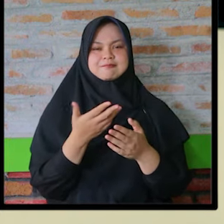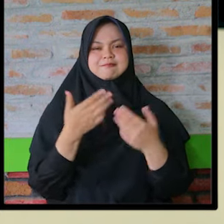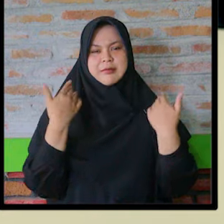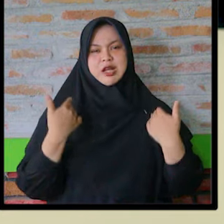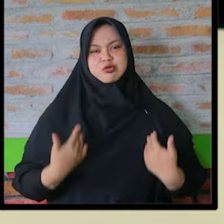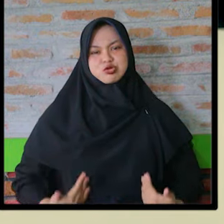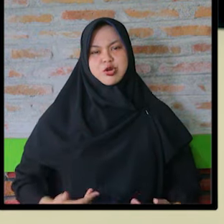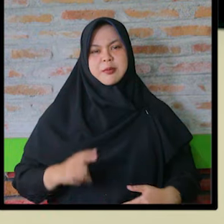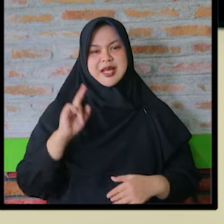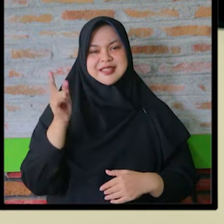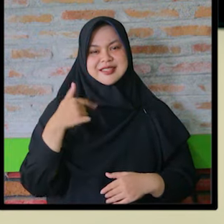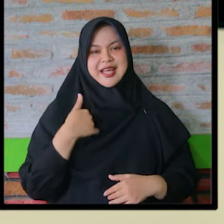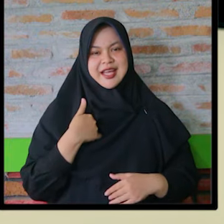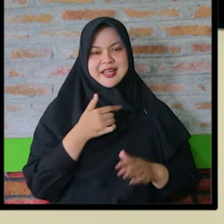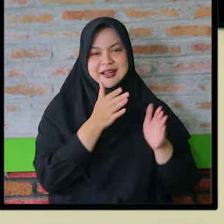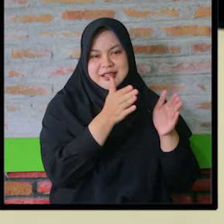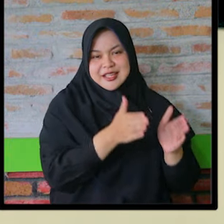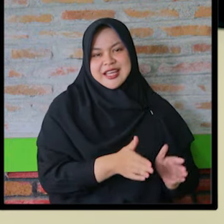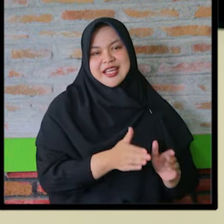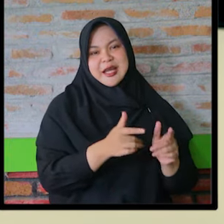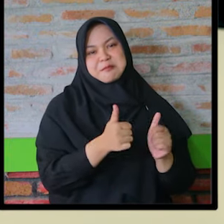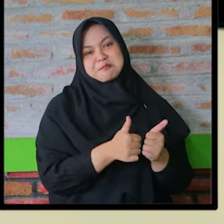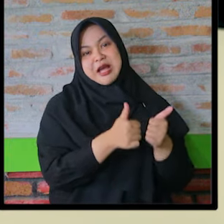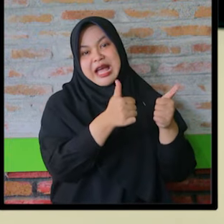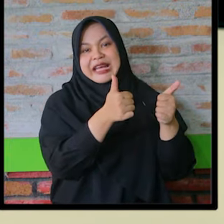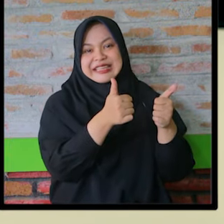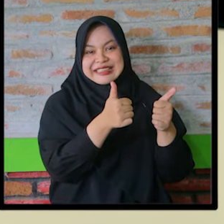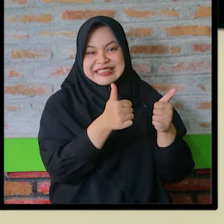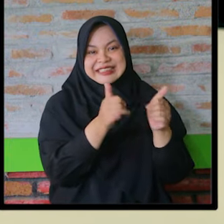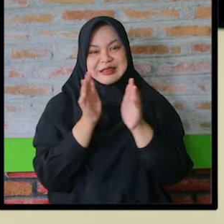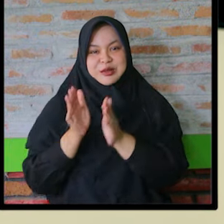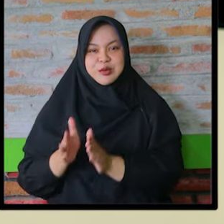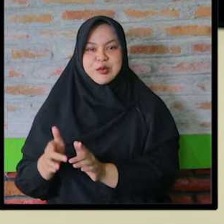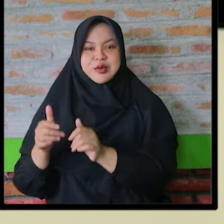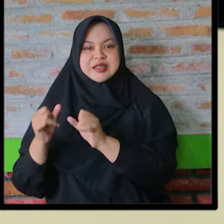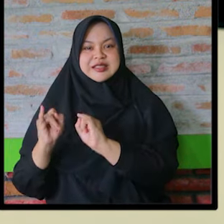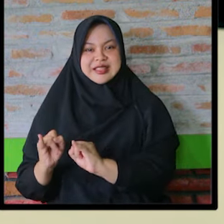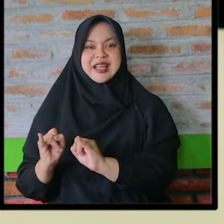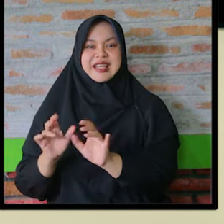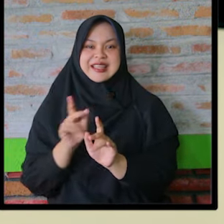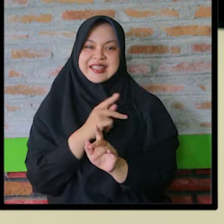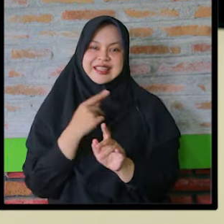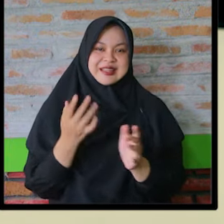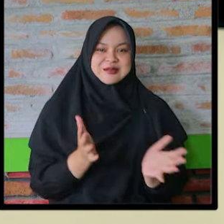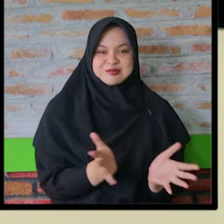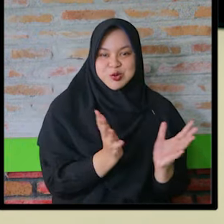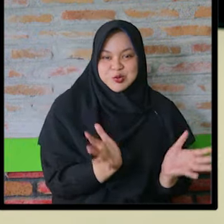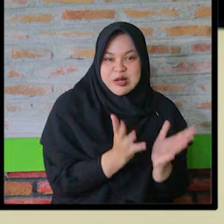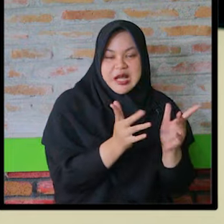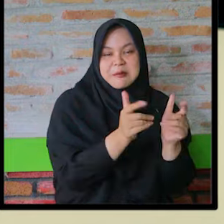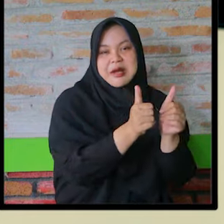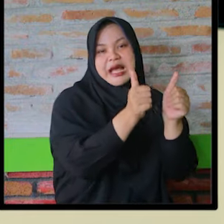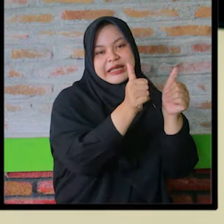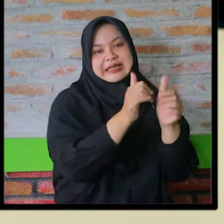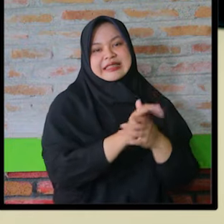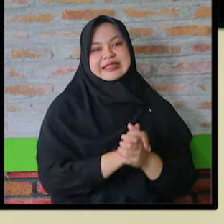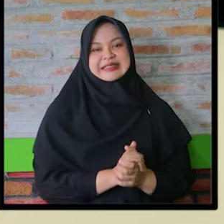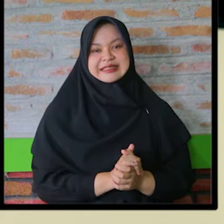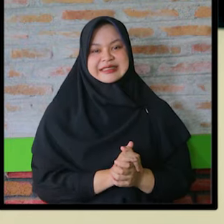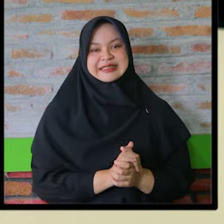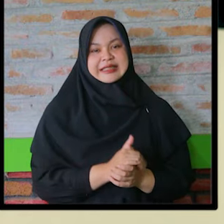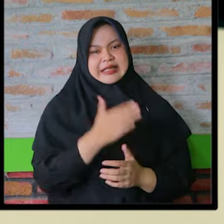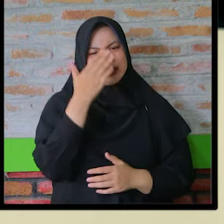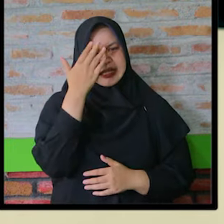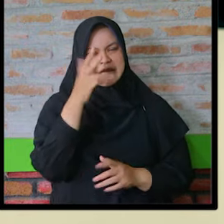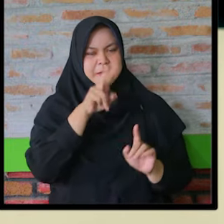ada sisi kebaikan dan mereka punya ee apa namanya hanya perlu kita kasih Trigger saja gitu Kenapa mungkin